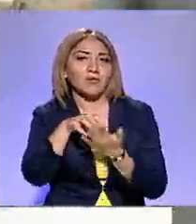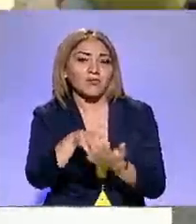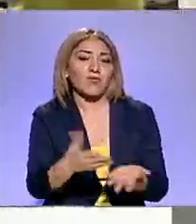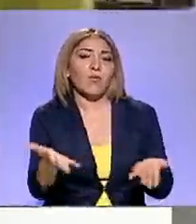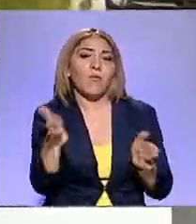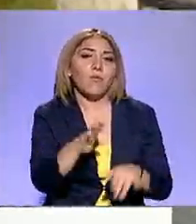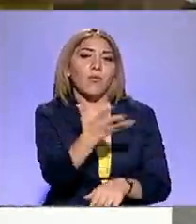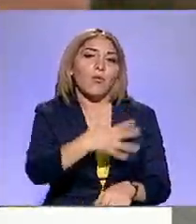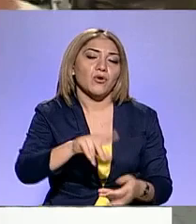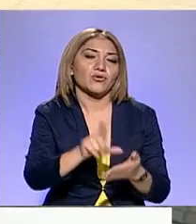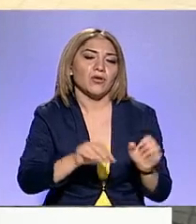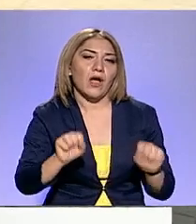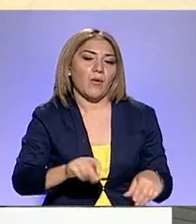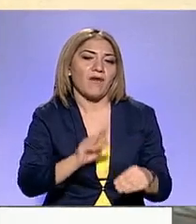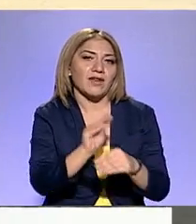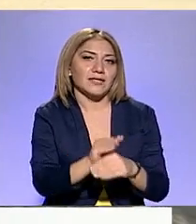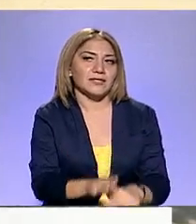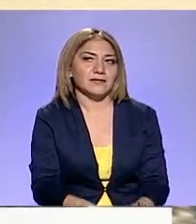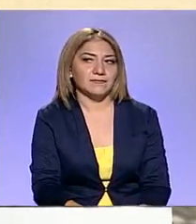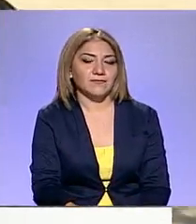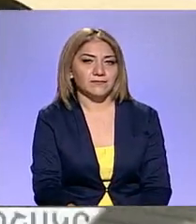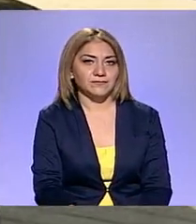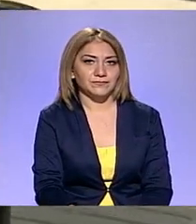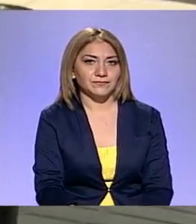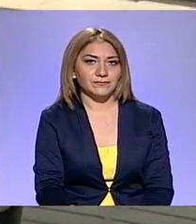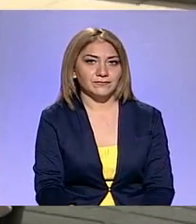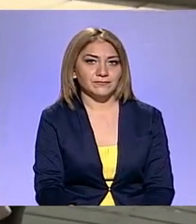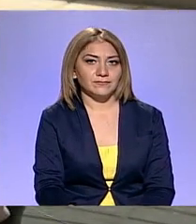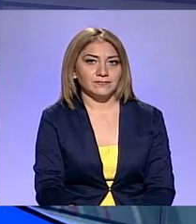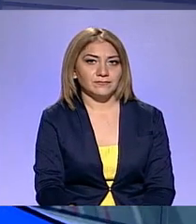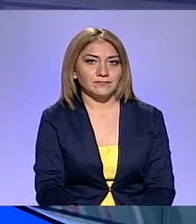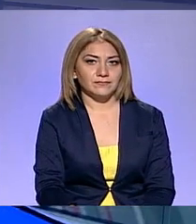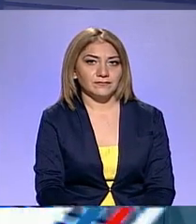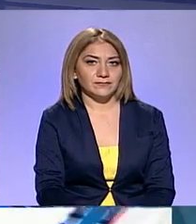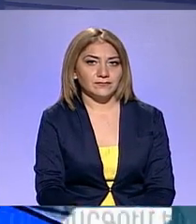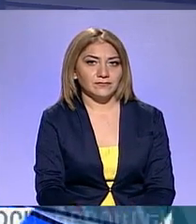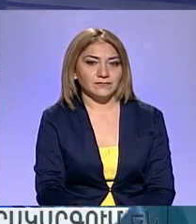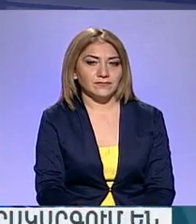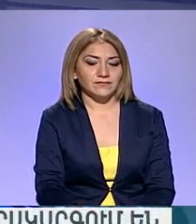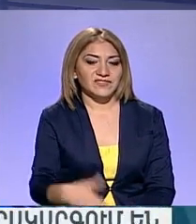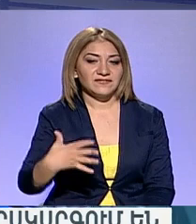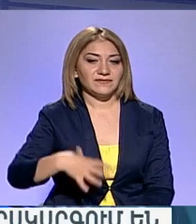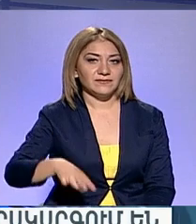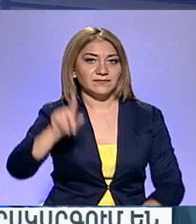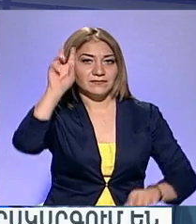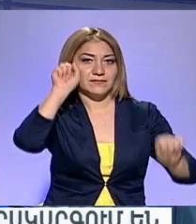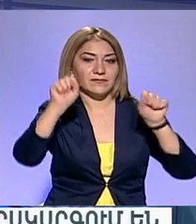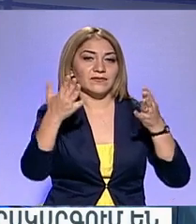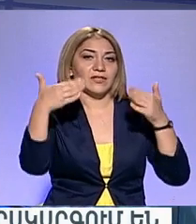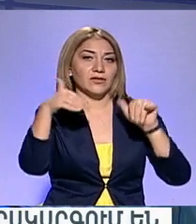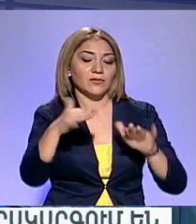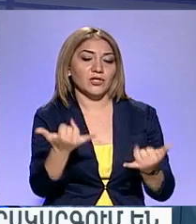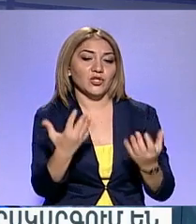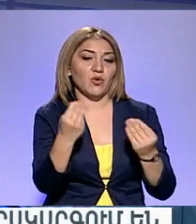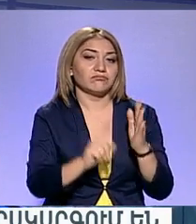մյուս բոլոր թոշակառուների փողը։ Հերմինե Բաղդասարյան, Ռոմիկ Խաչատրյան, Լուրեր։ Վրաստանի կառավարության որոշմամբ